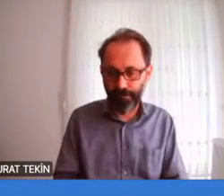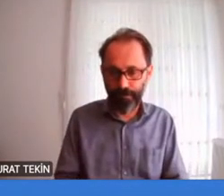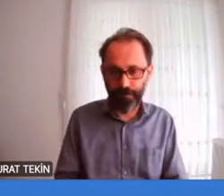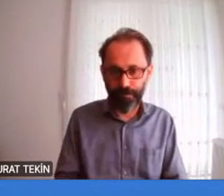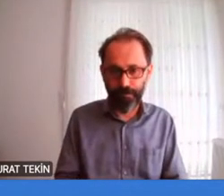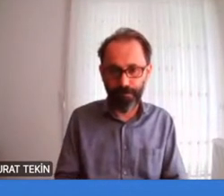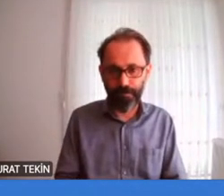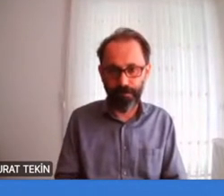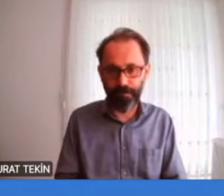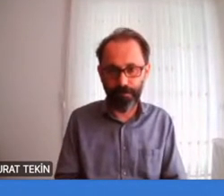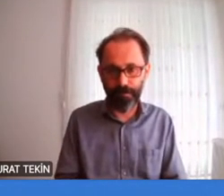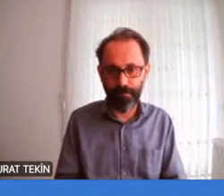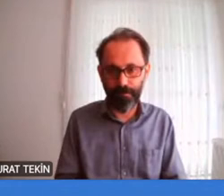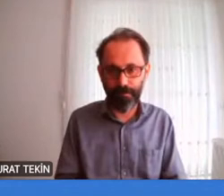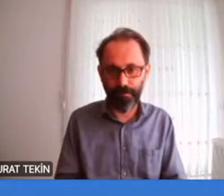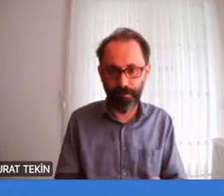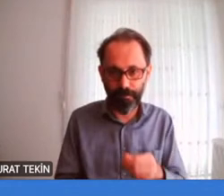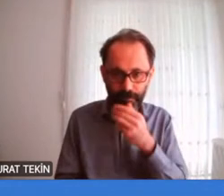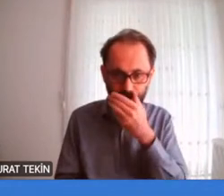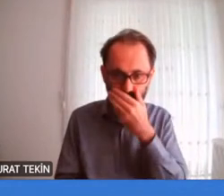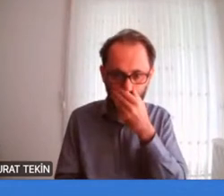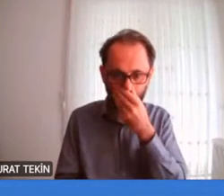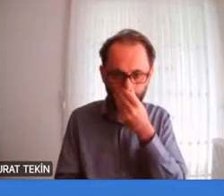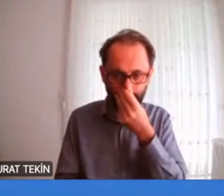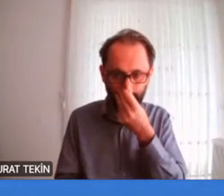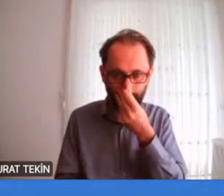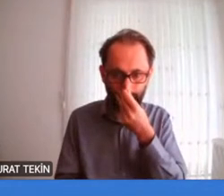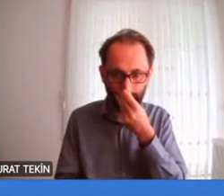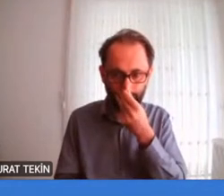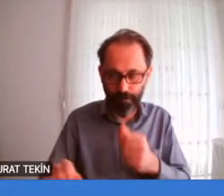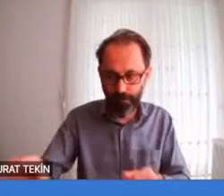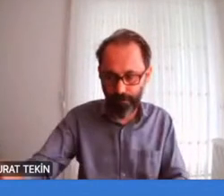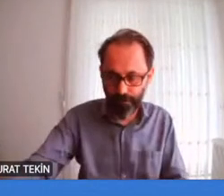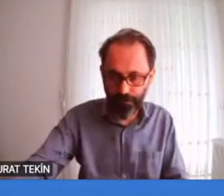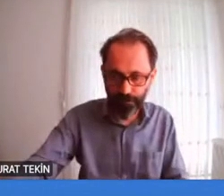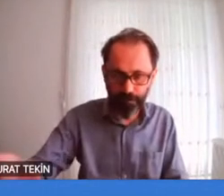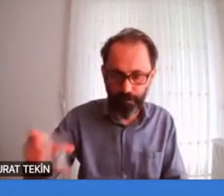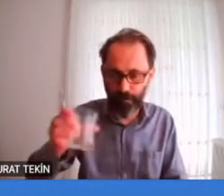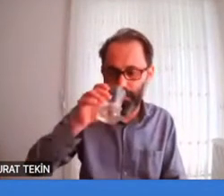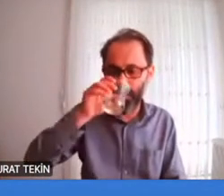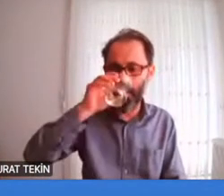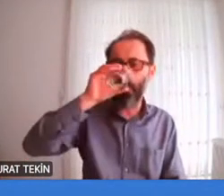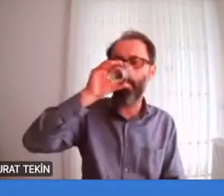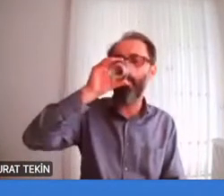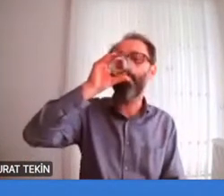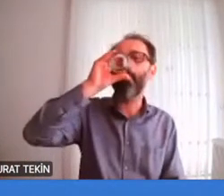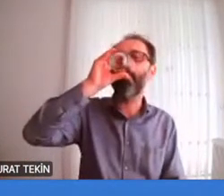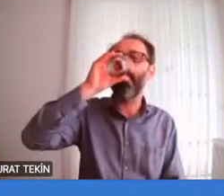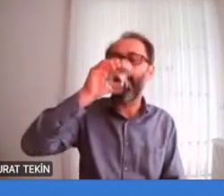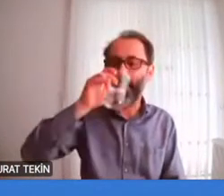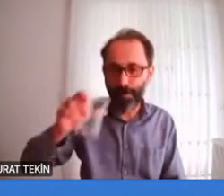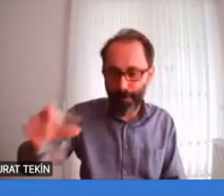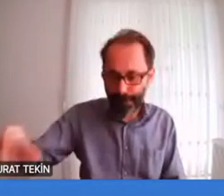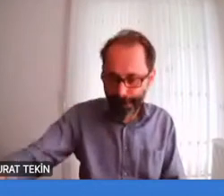şöyle yapalım. Hocaların takipçilerinden sizin devam edin. Bundan başlayayım. Bundan